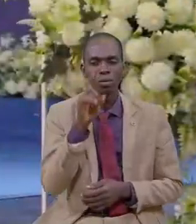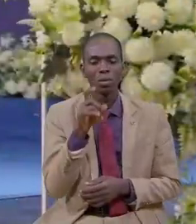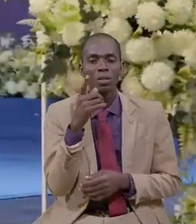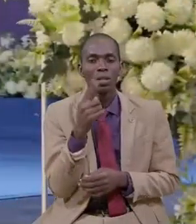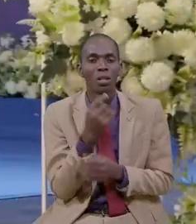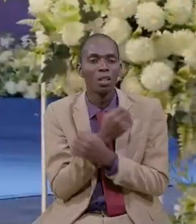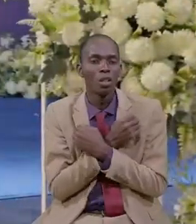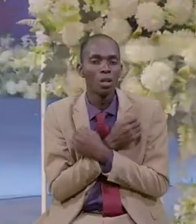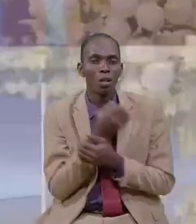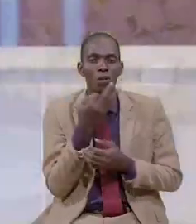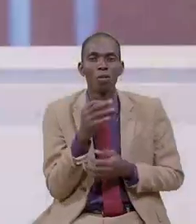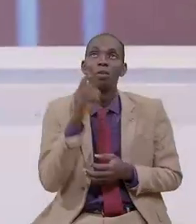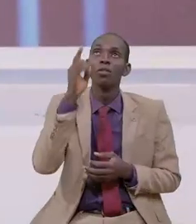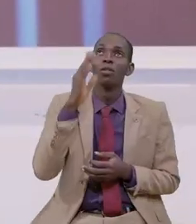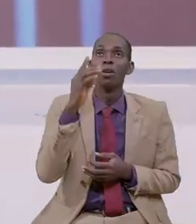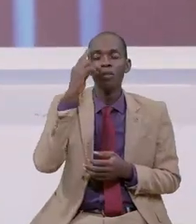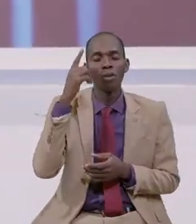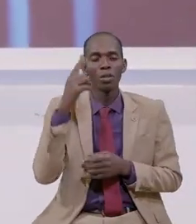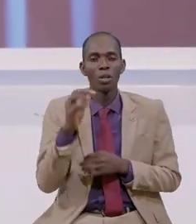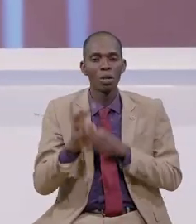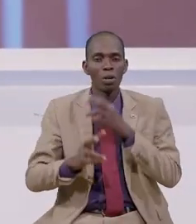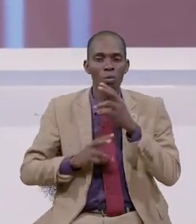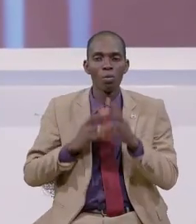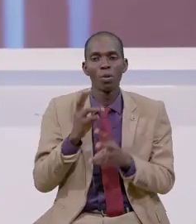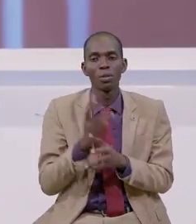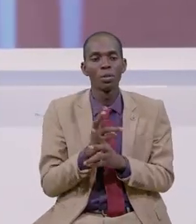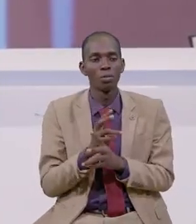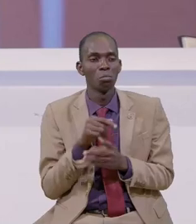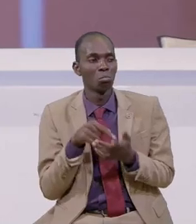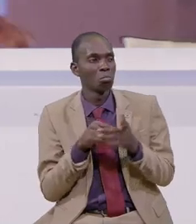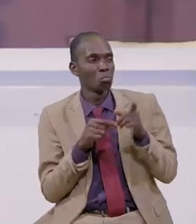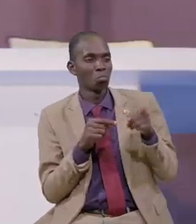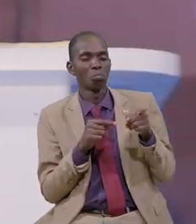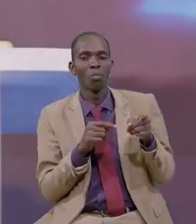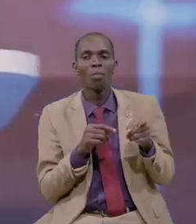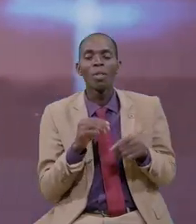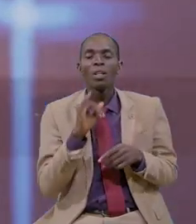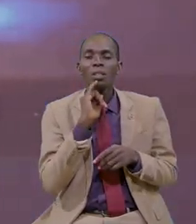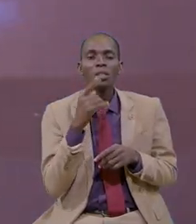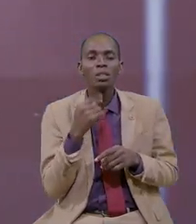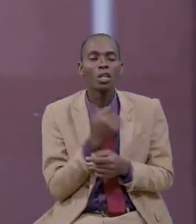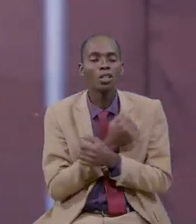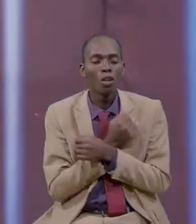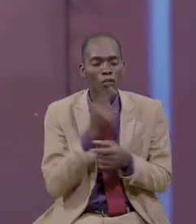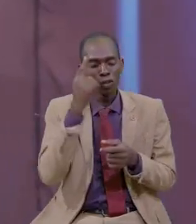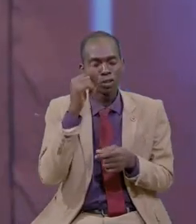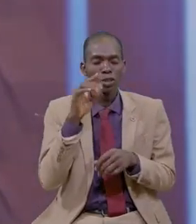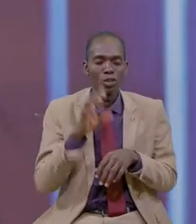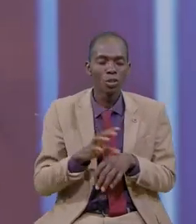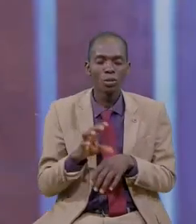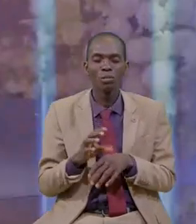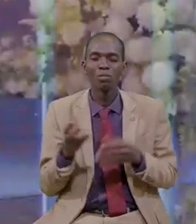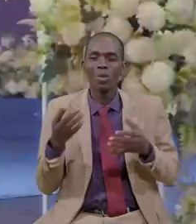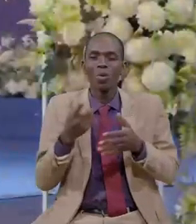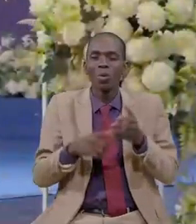Il y a l'amour de Dieu pour le monde. Et cet amour-là, c'est l'amour de Dieu pour l'Église. Quelle